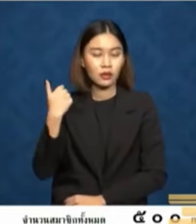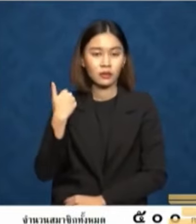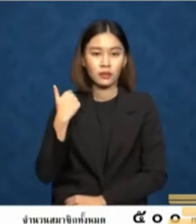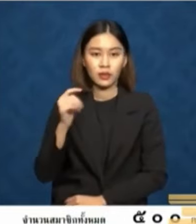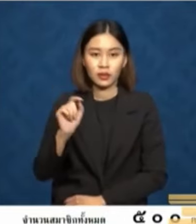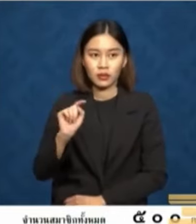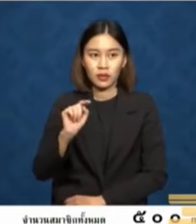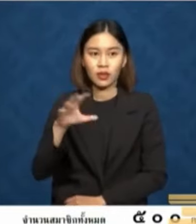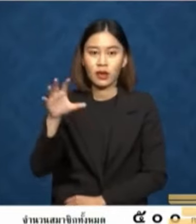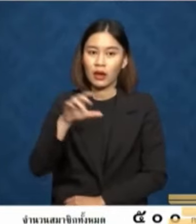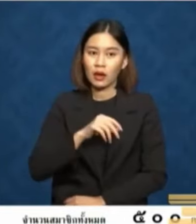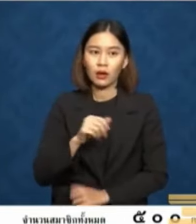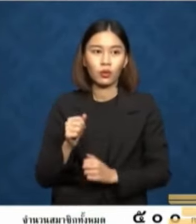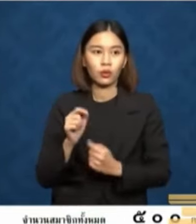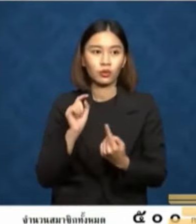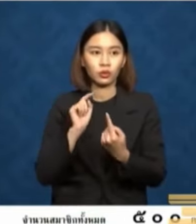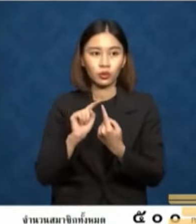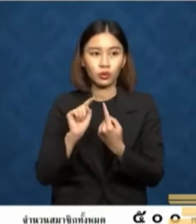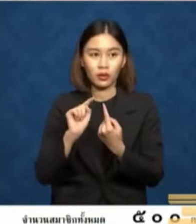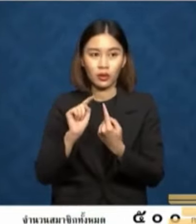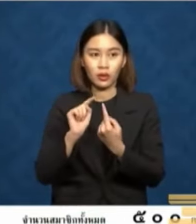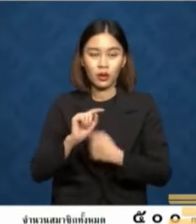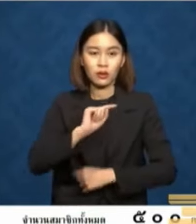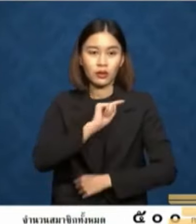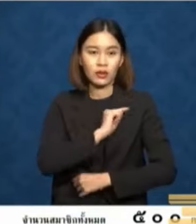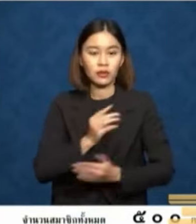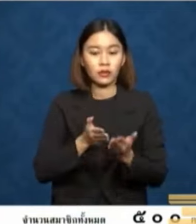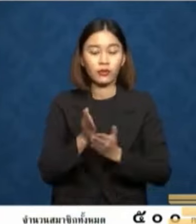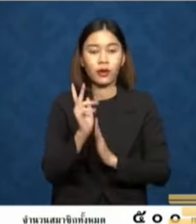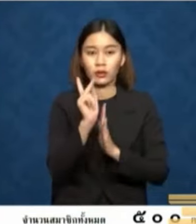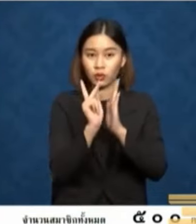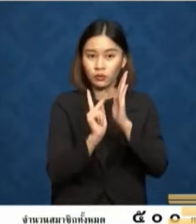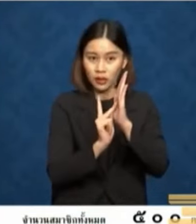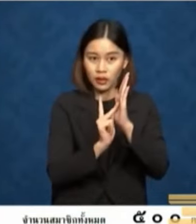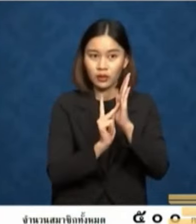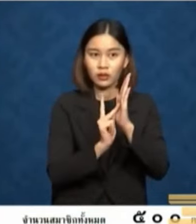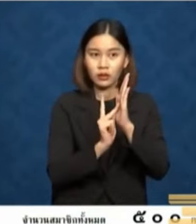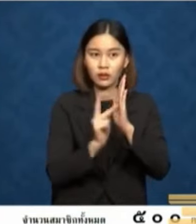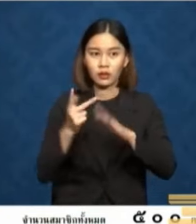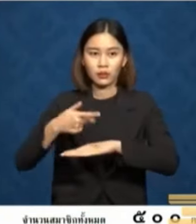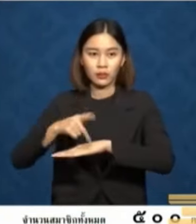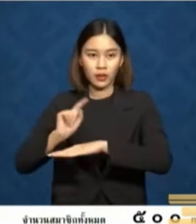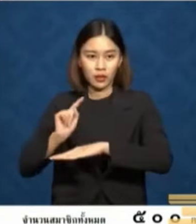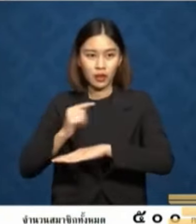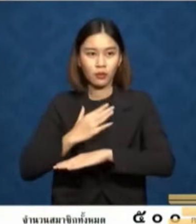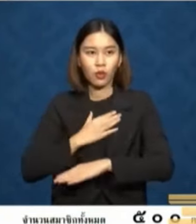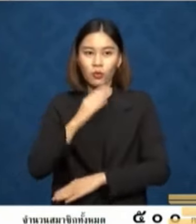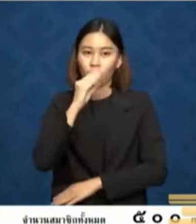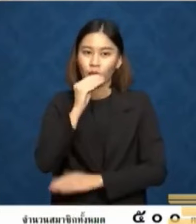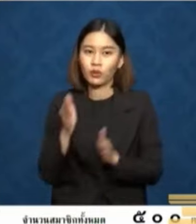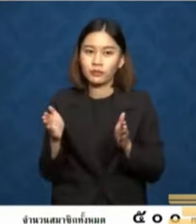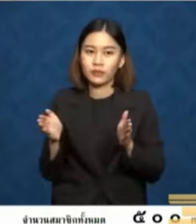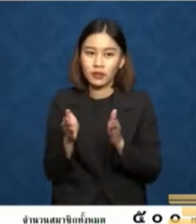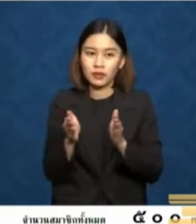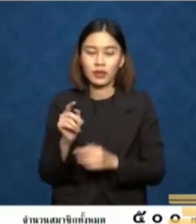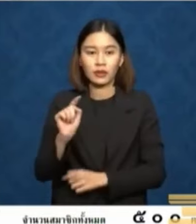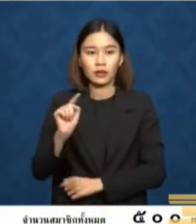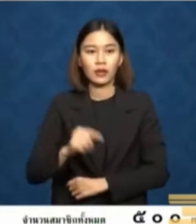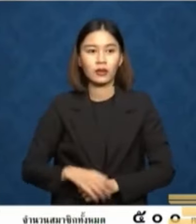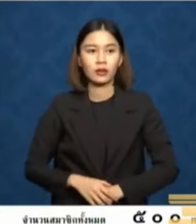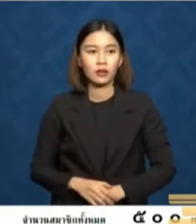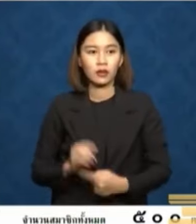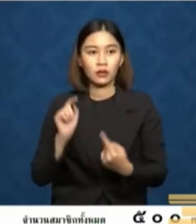นำสิ่งที่สูงสุดในฐานะฝ่ายนิติบัญญัติท่านประธานครับผมขอพูดสั้นๆว่า